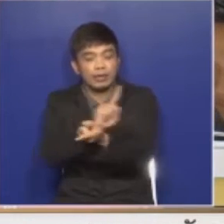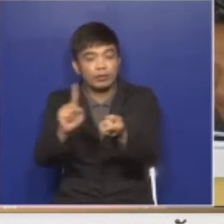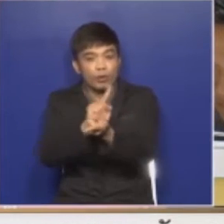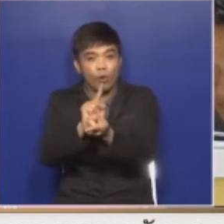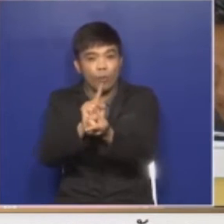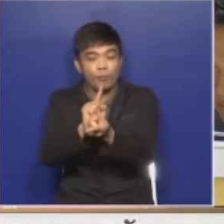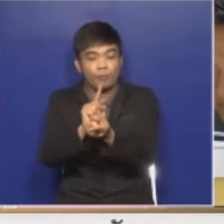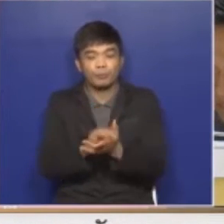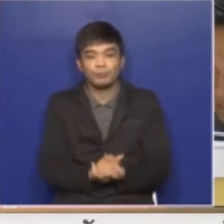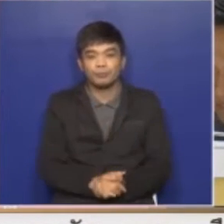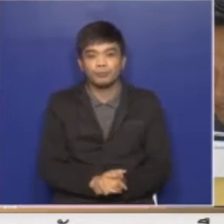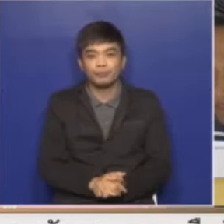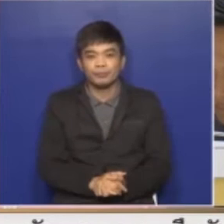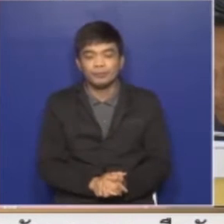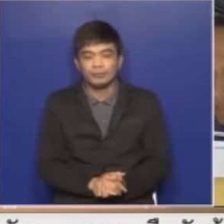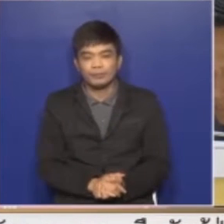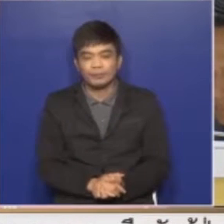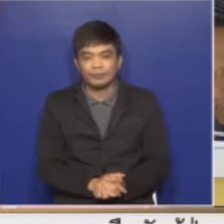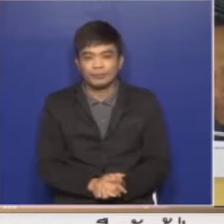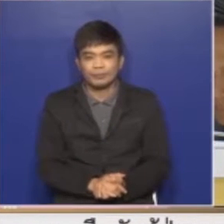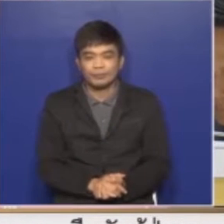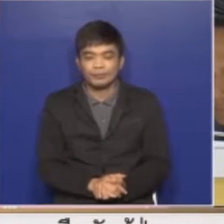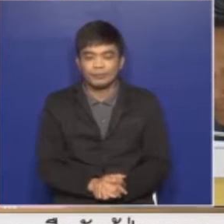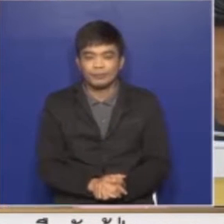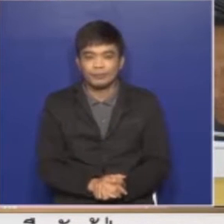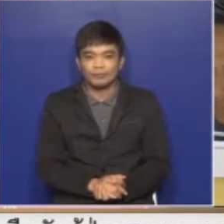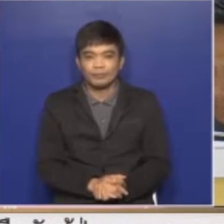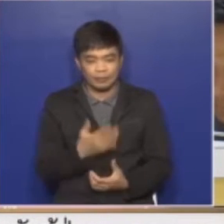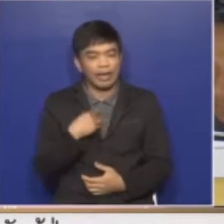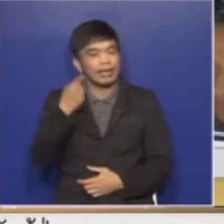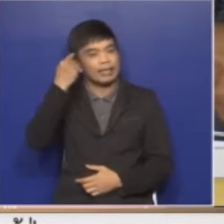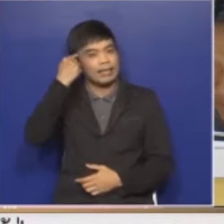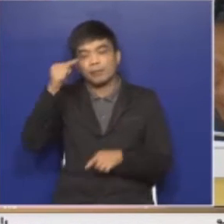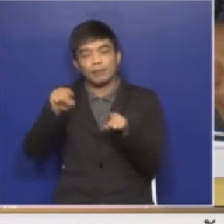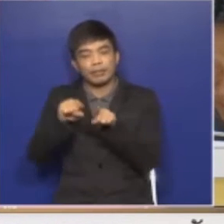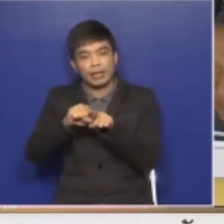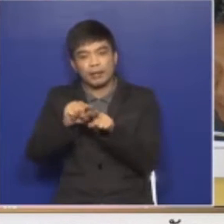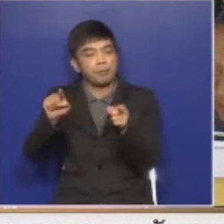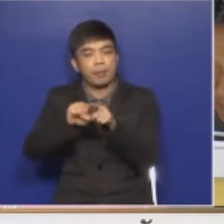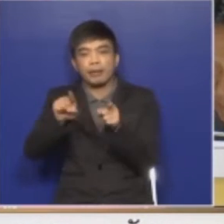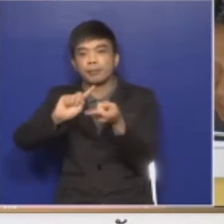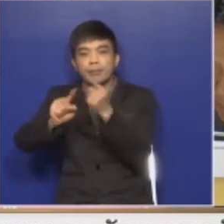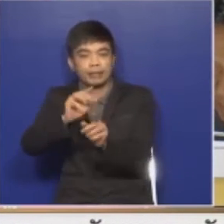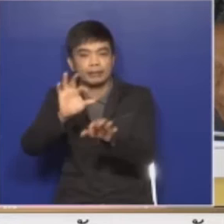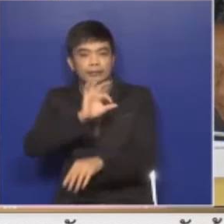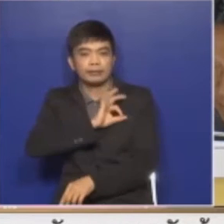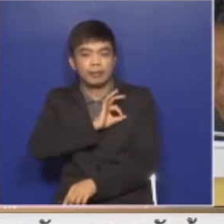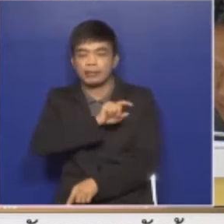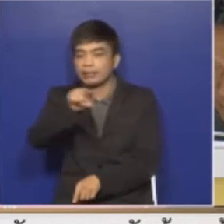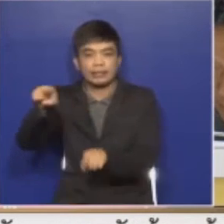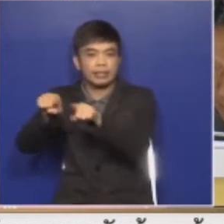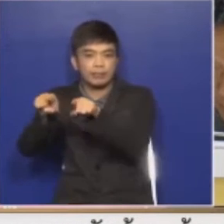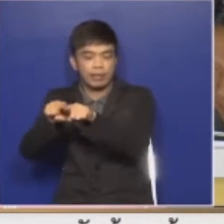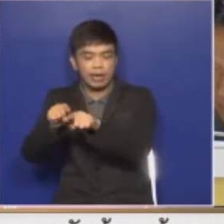ทานครับหน้าผมเหมือนกับท่านสมาชิกหลายๆท่านที่อภิปรายไปผมมีความรู้สึกว่า